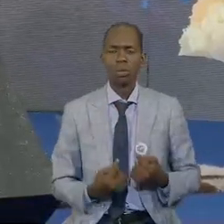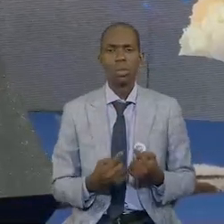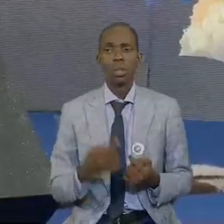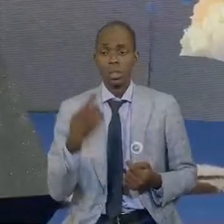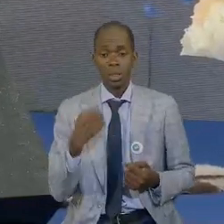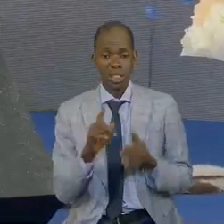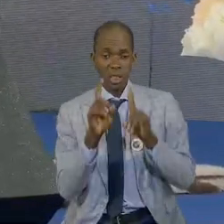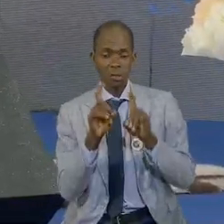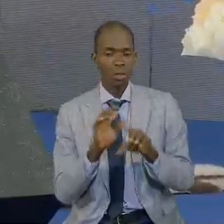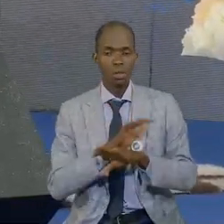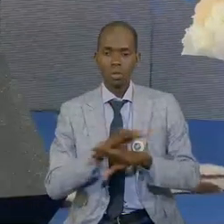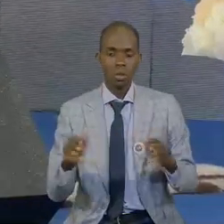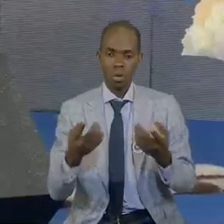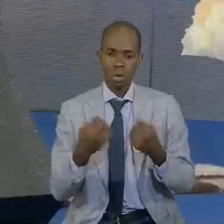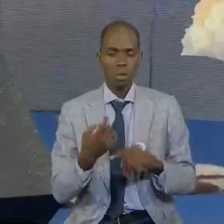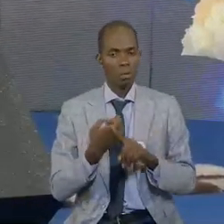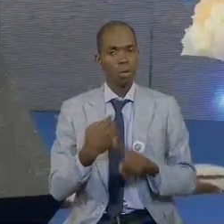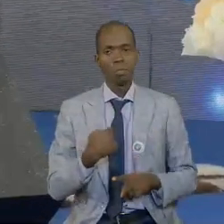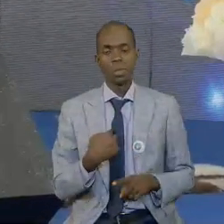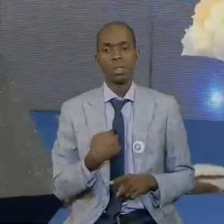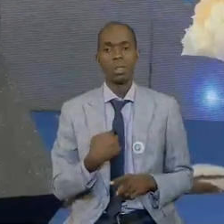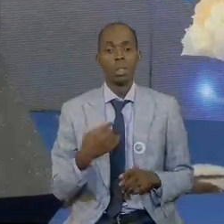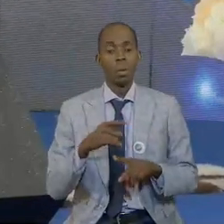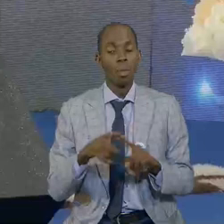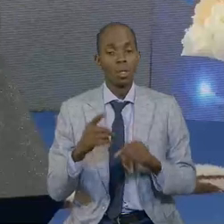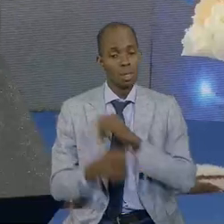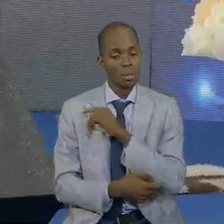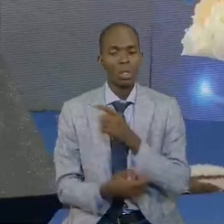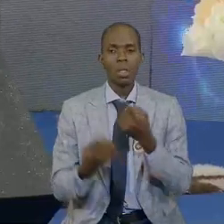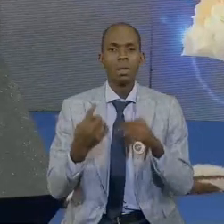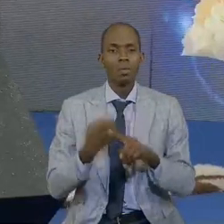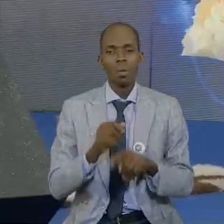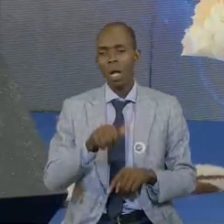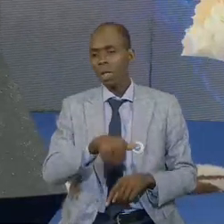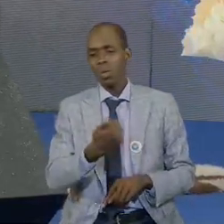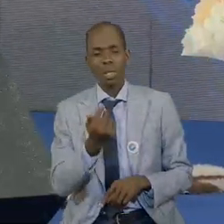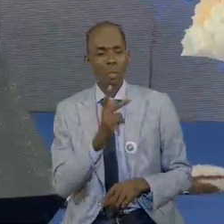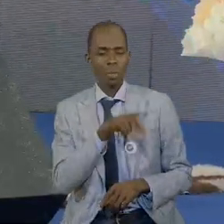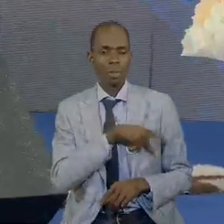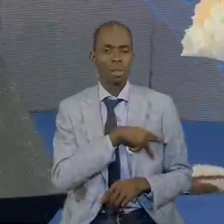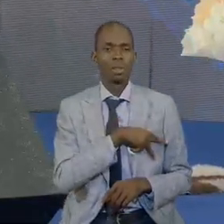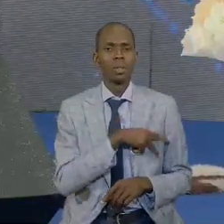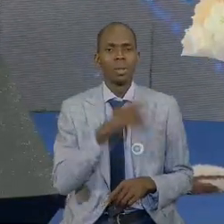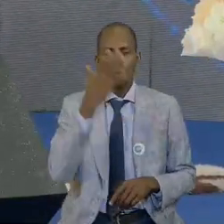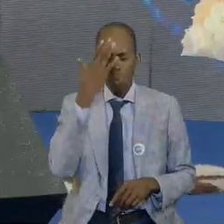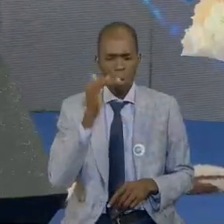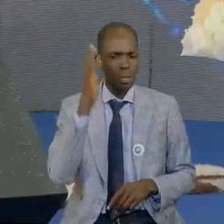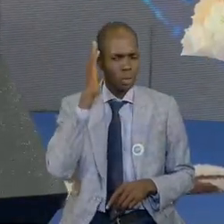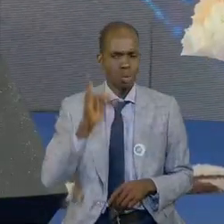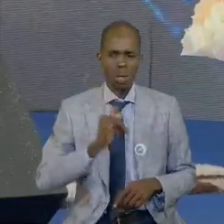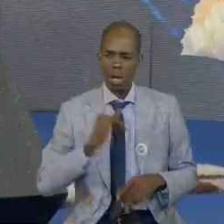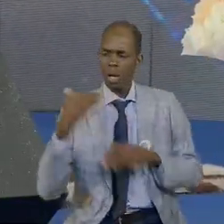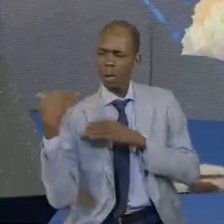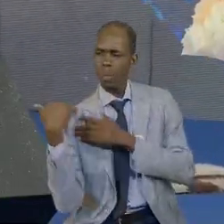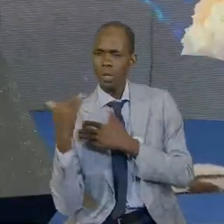me. L'épreuve ne vient pas It de moi. Came from another personality. Ça vient d'une autre personnalité. Why should I carry his guilt? Pourquoi je